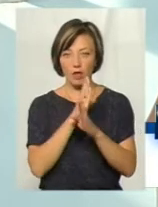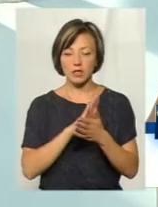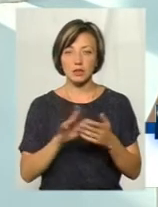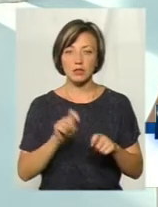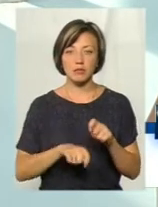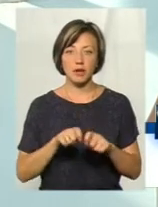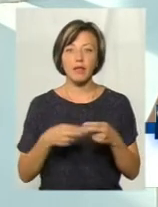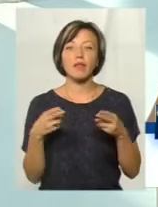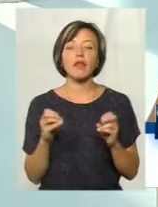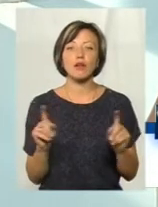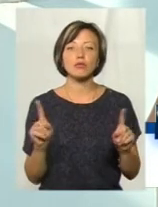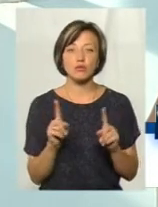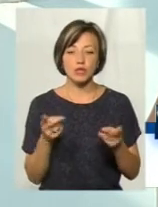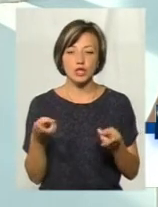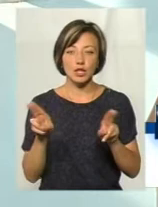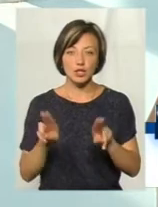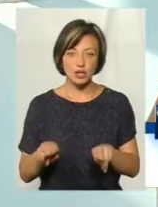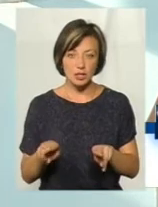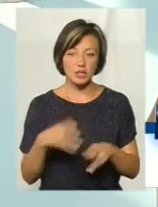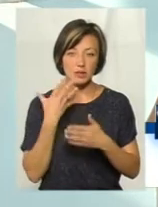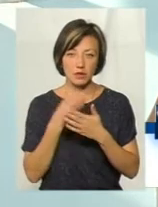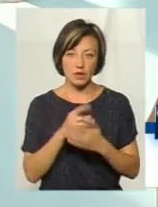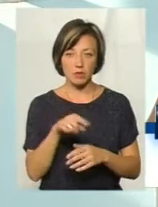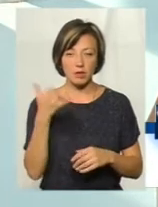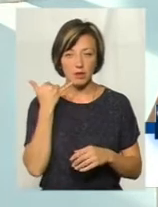інспекції, де саме що, залишіть свої координати,